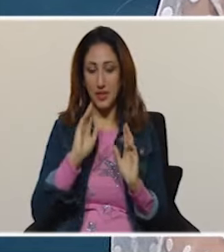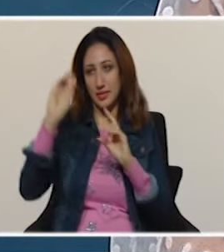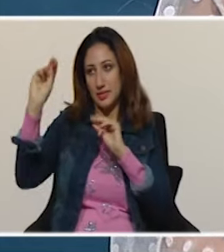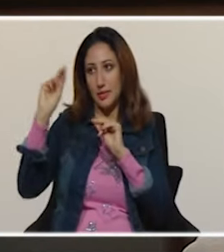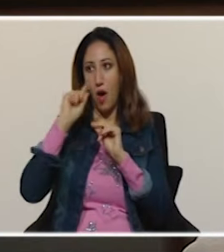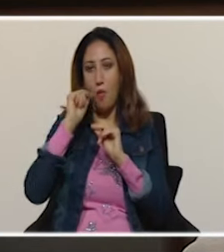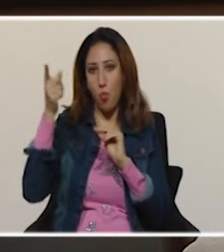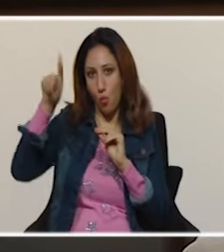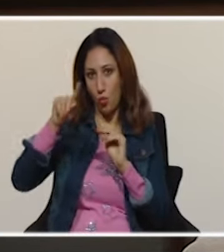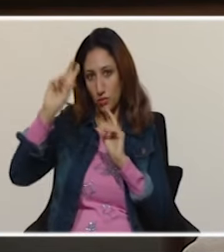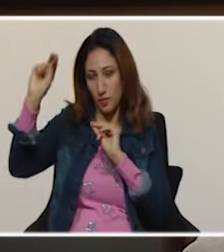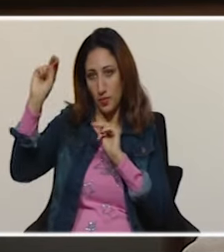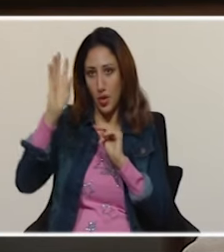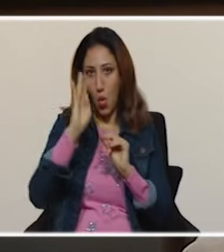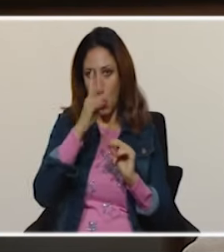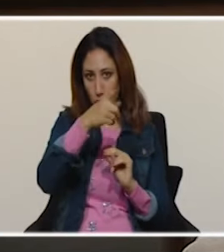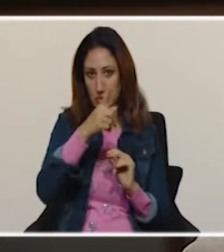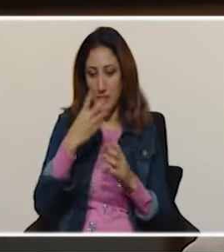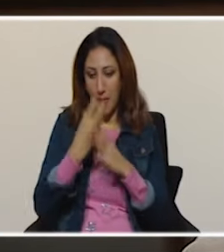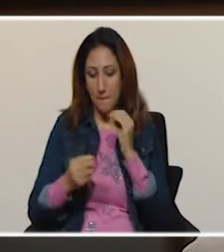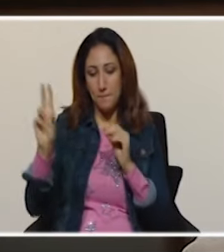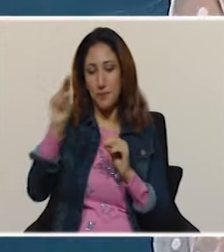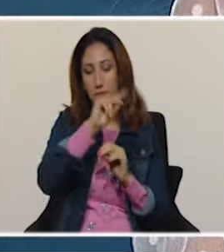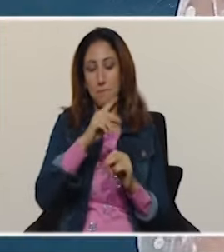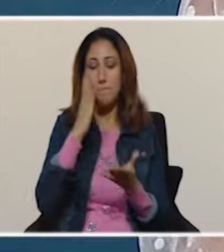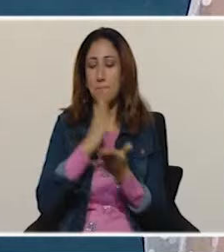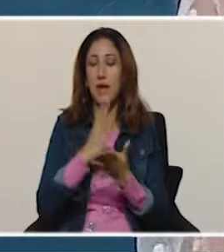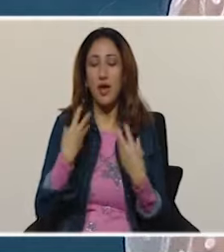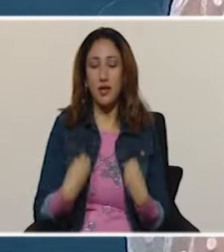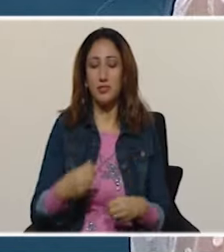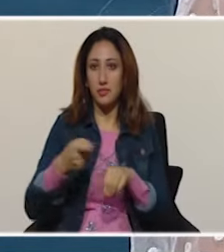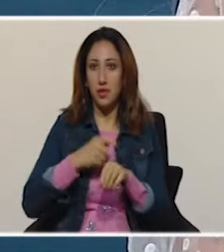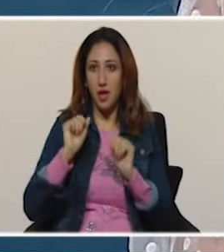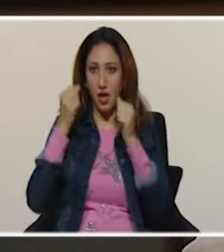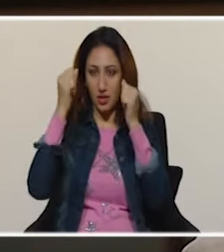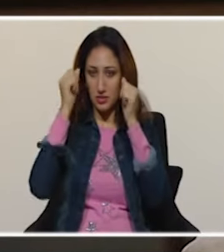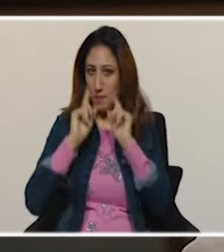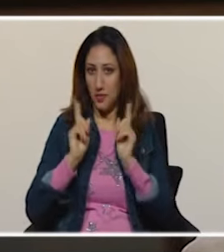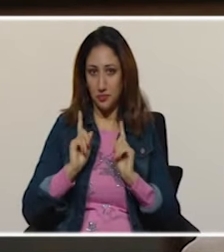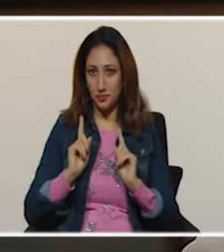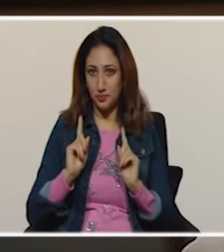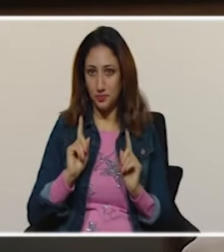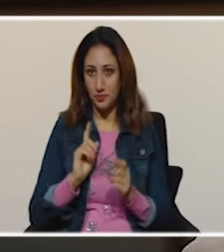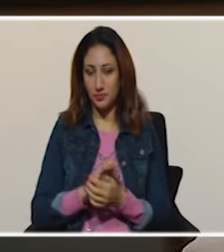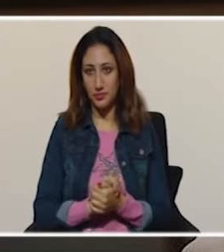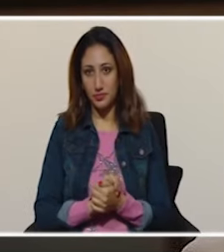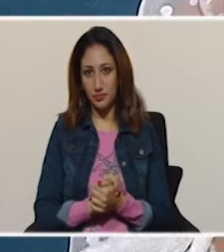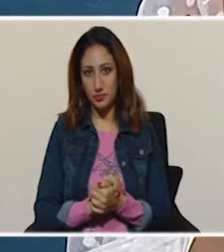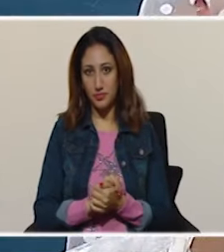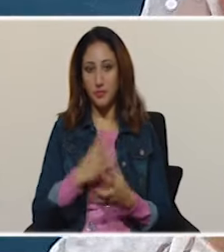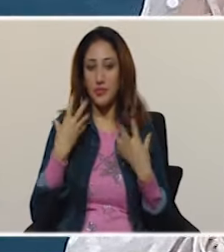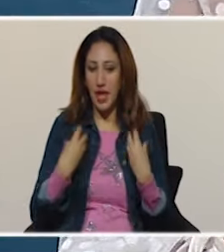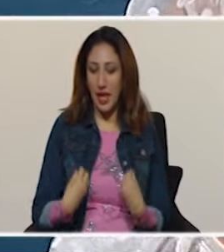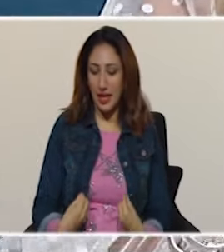بابا هو جوزك ناجي بابانا، احنا الاثنين، انا بقول له بابا لجوزك برضه بابا بارد هو يعني هادي هادي